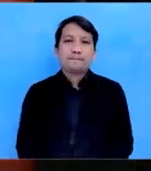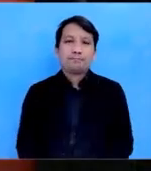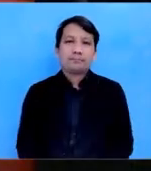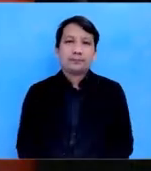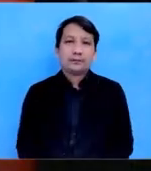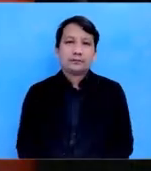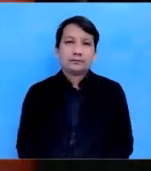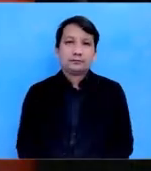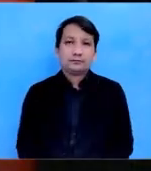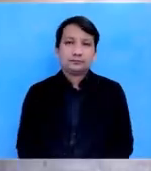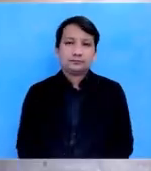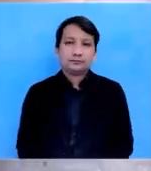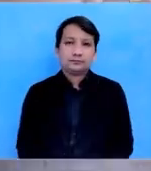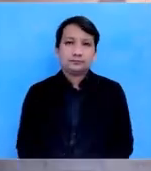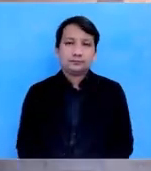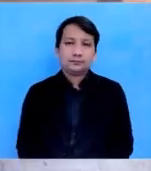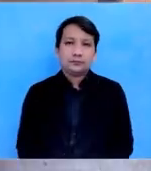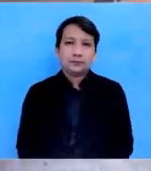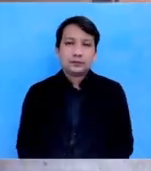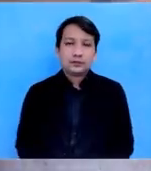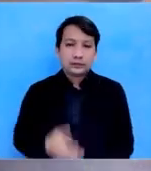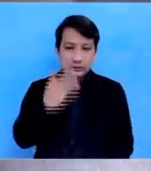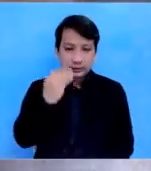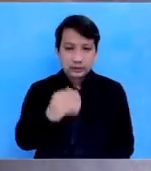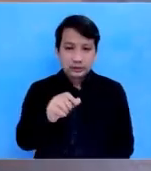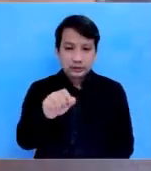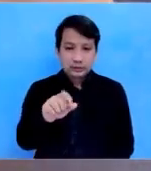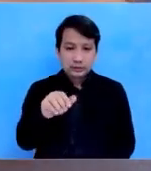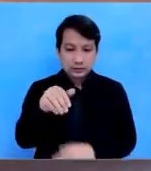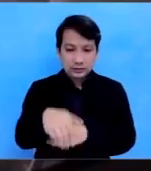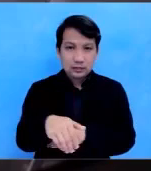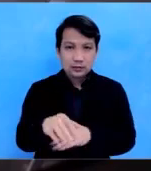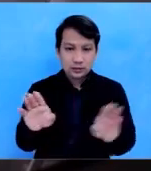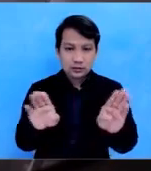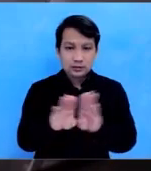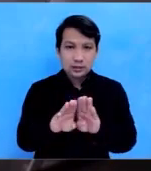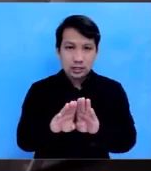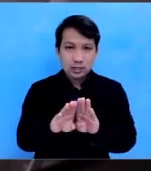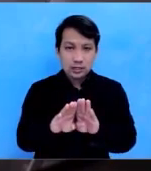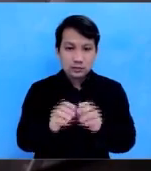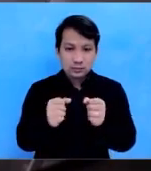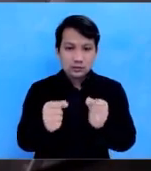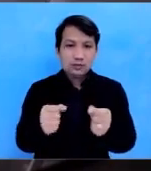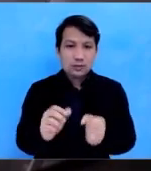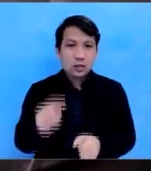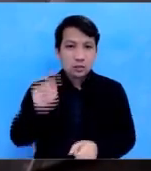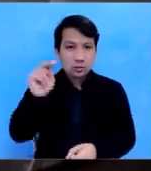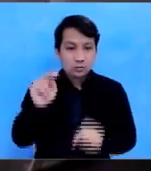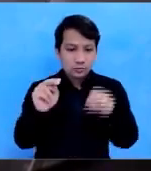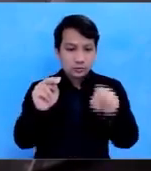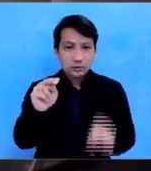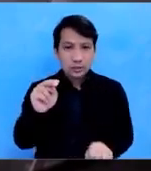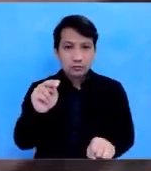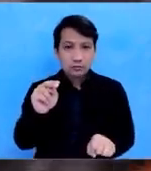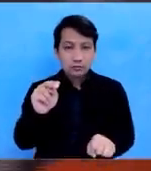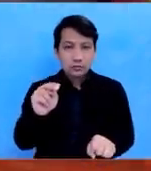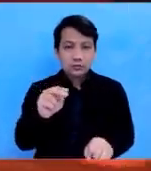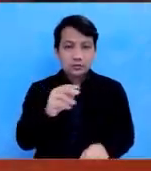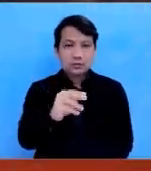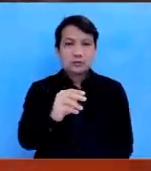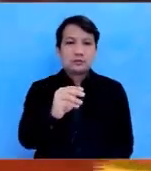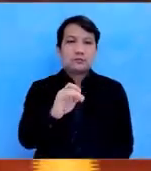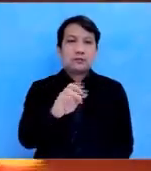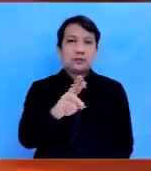Pasado alas 11 kagabi nang isara at barikadahan ng mga plastic barrier ang north at southbound lanes ng Meralco Avenue sa